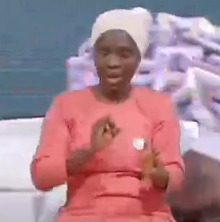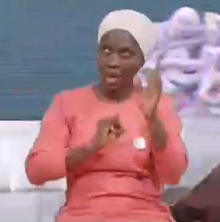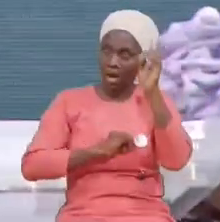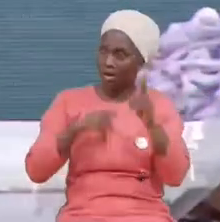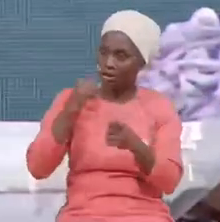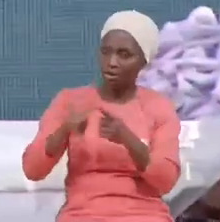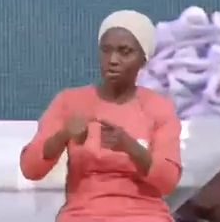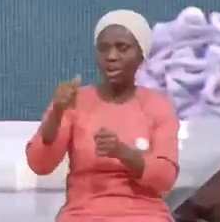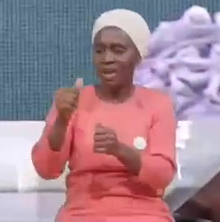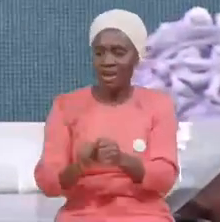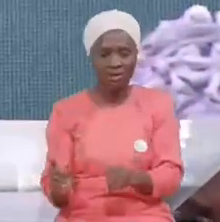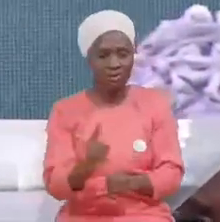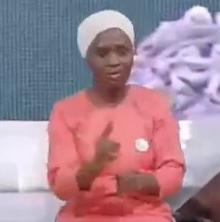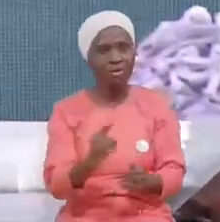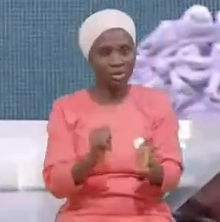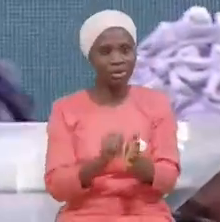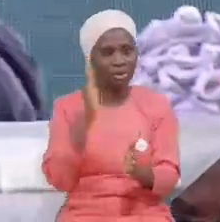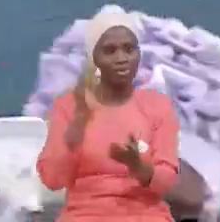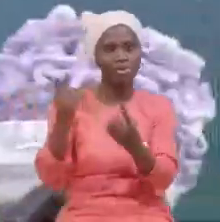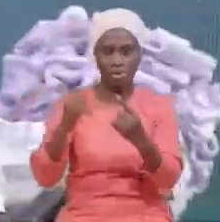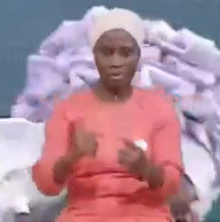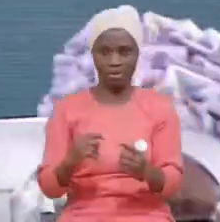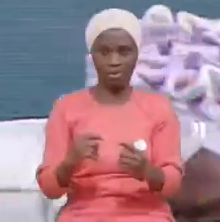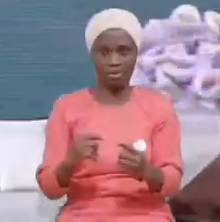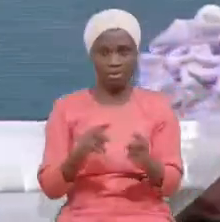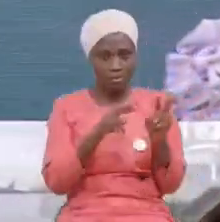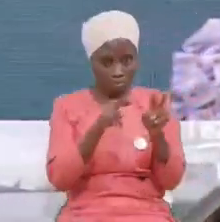je dis à tous ceux qui viendront, veillez.